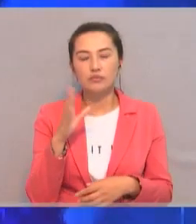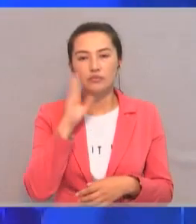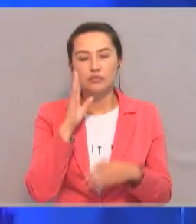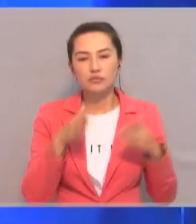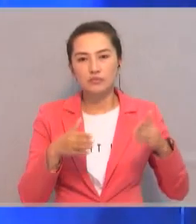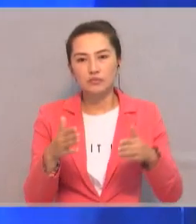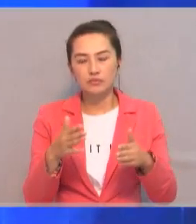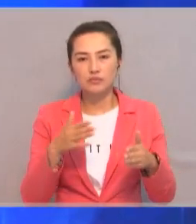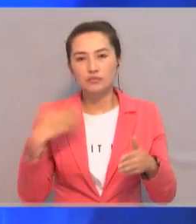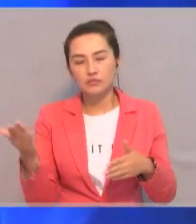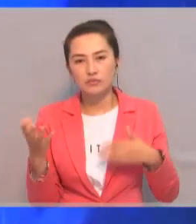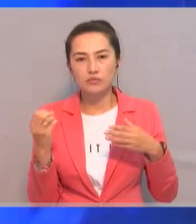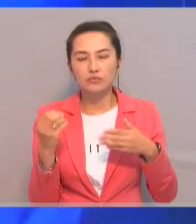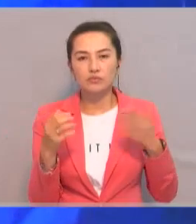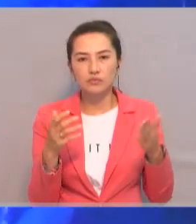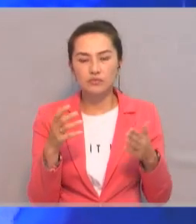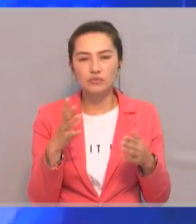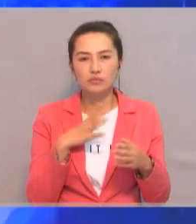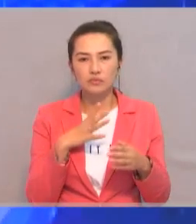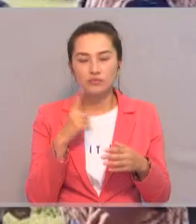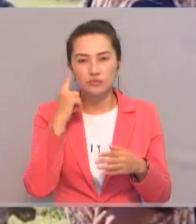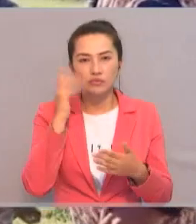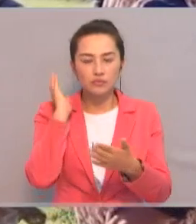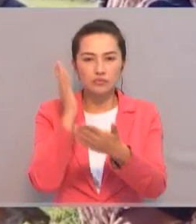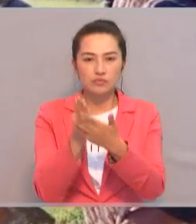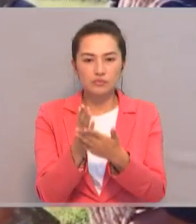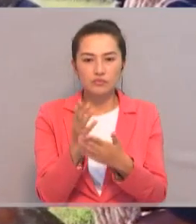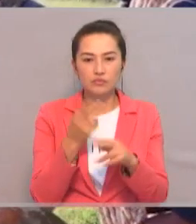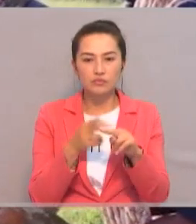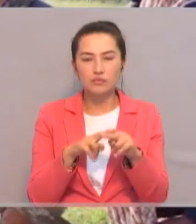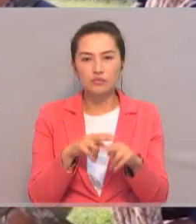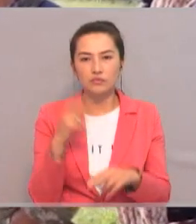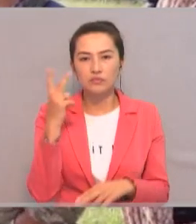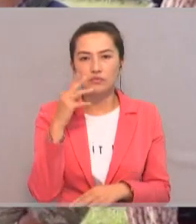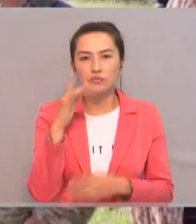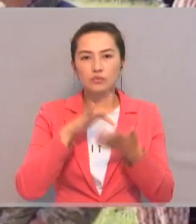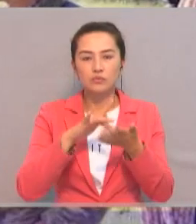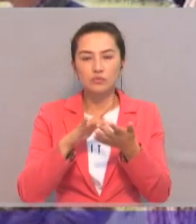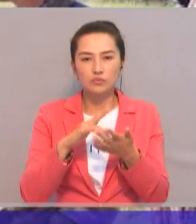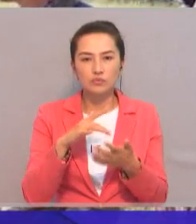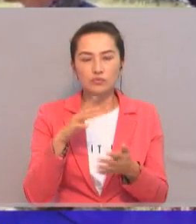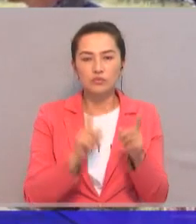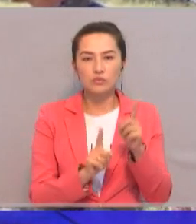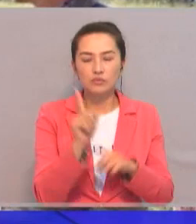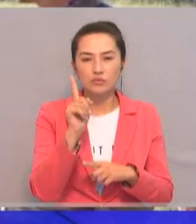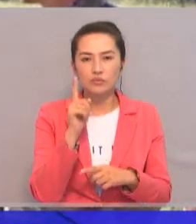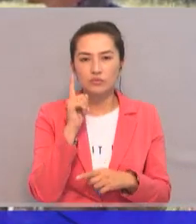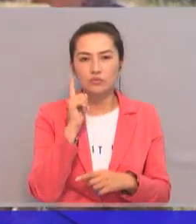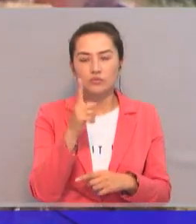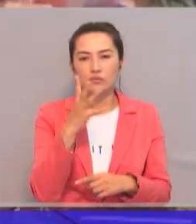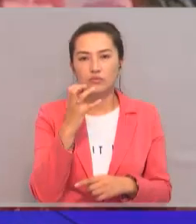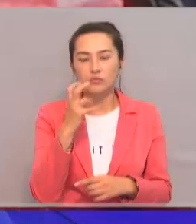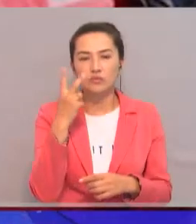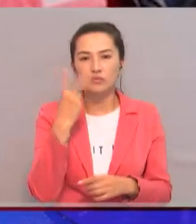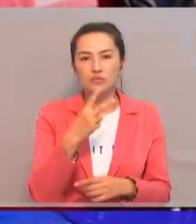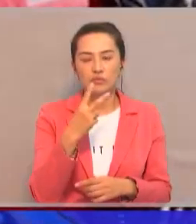және сол жағымен орта қызыл зау шатқалына қарай бағытталды. Айтып өтейік, екі туристі іздеу жұмыстары басталғалы бері